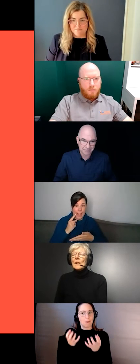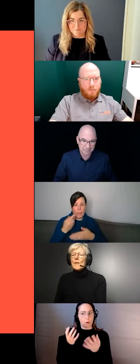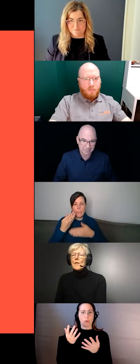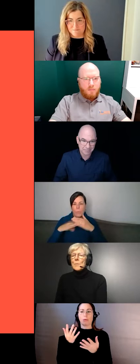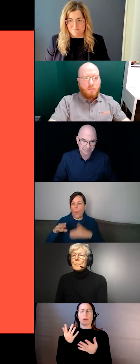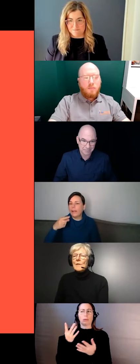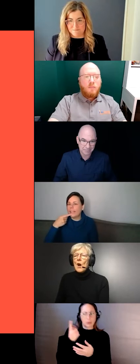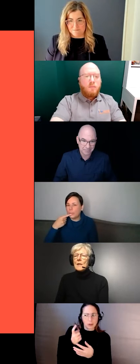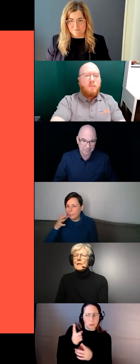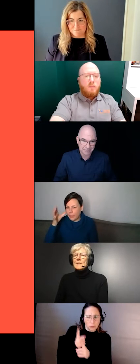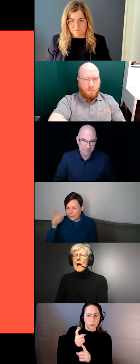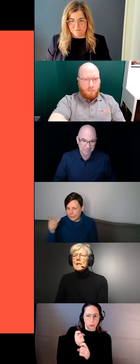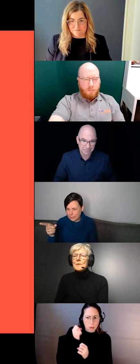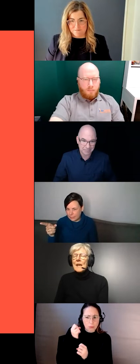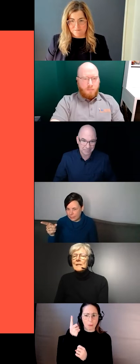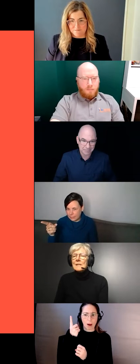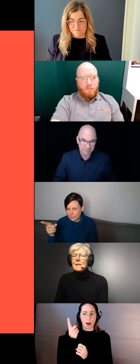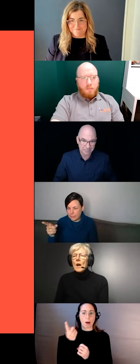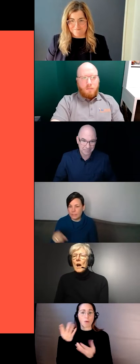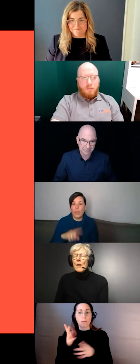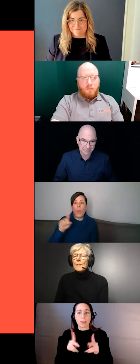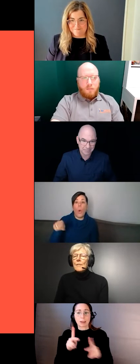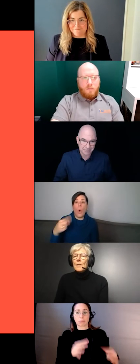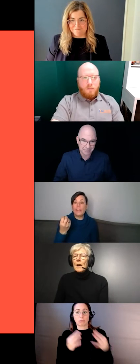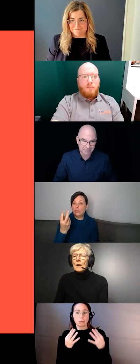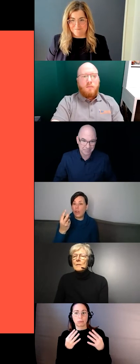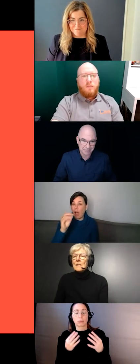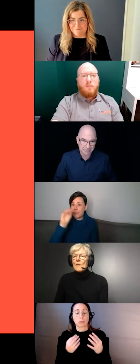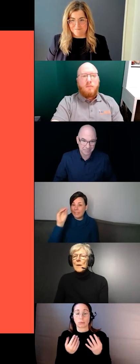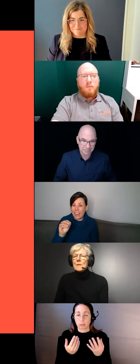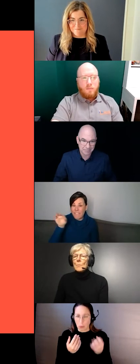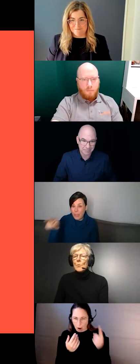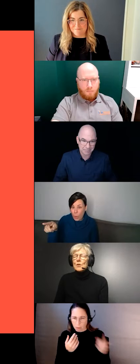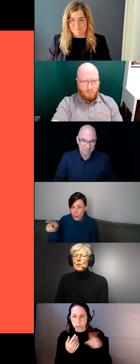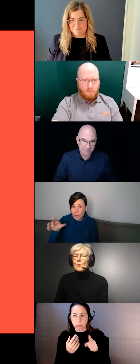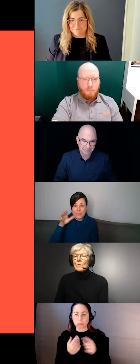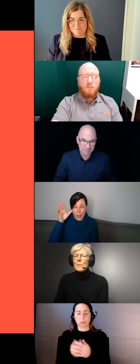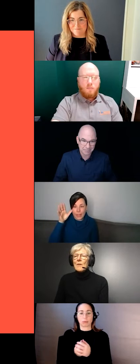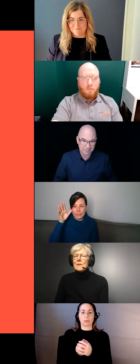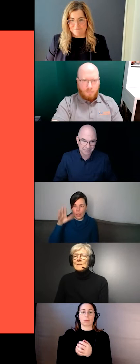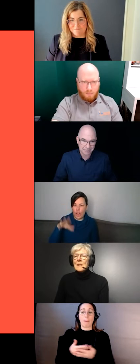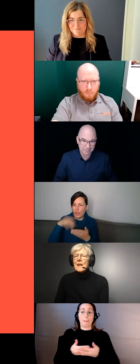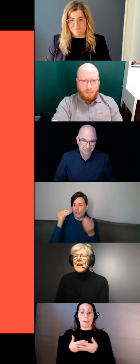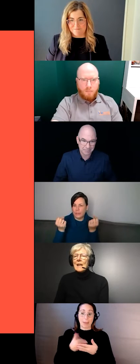Je veux clarifier pour comprendre la question ou clarifier pour les gens qui sont dans l'auditoire,